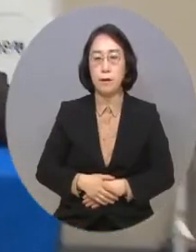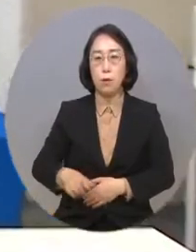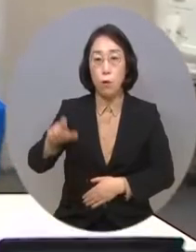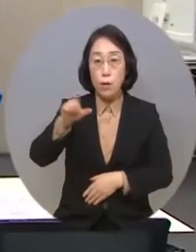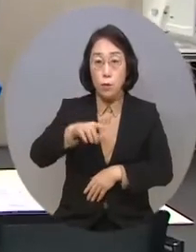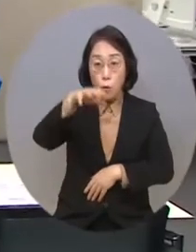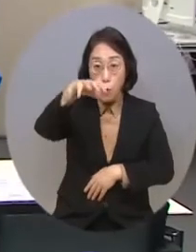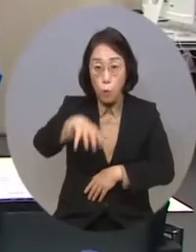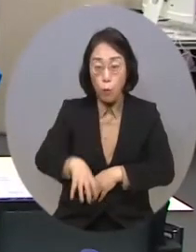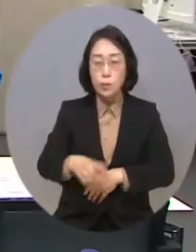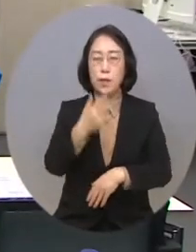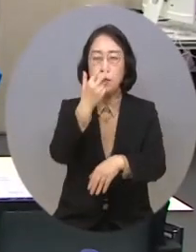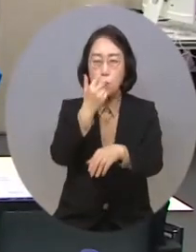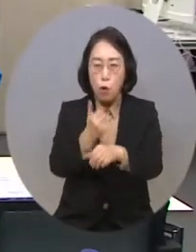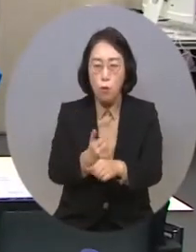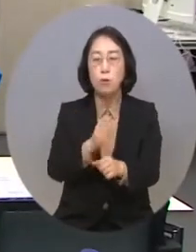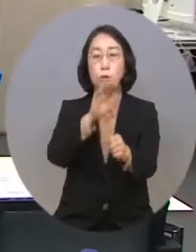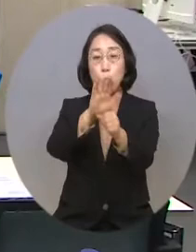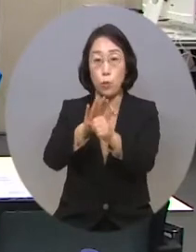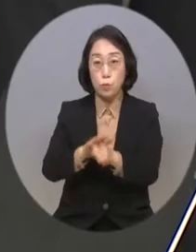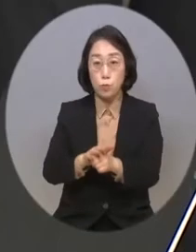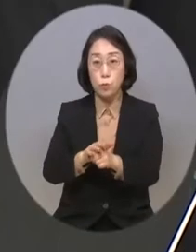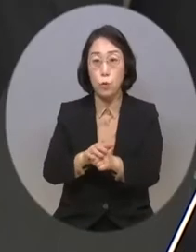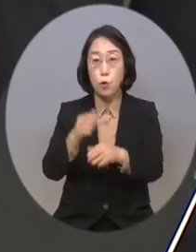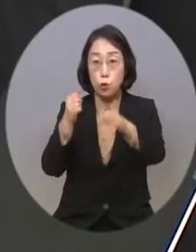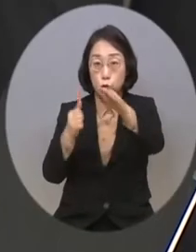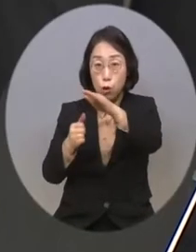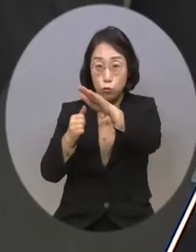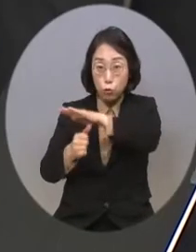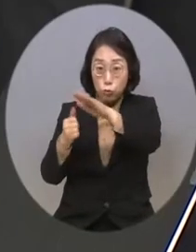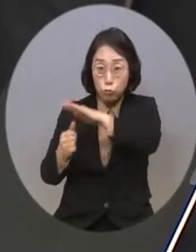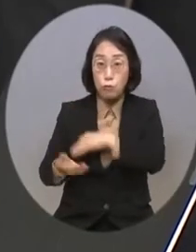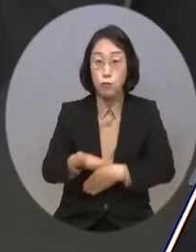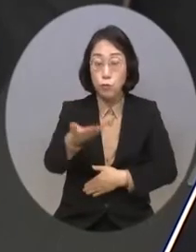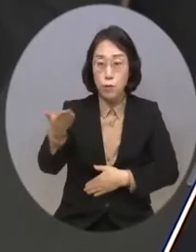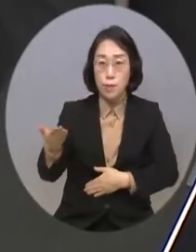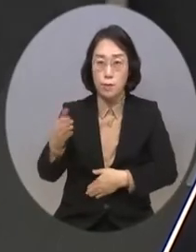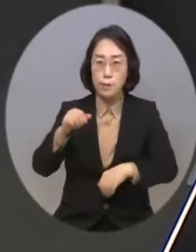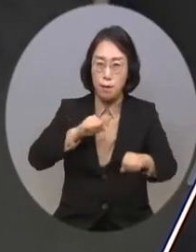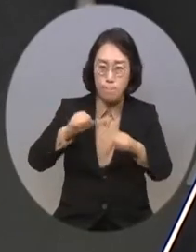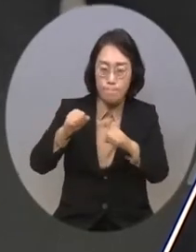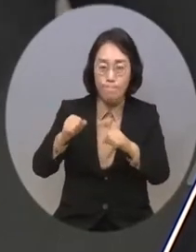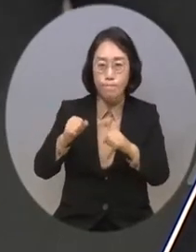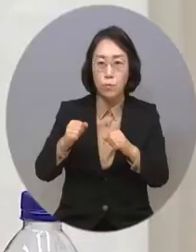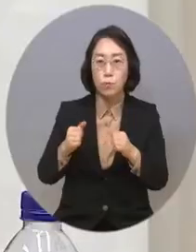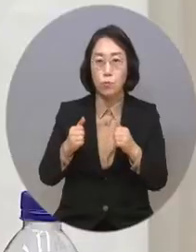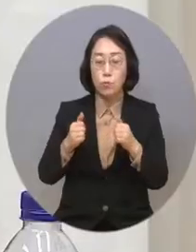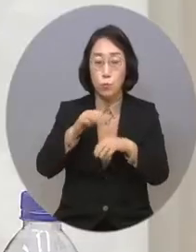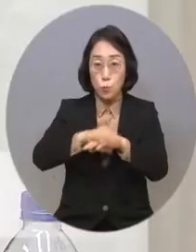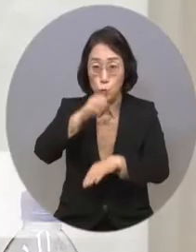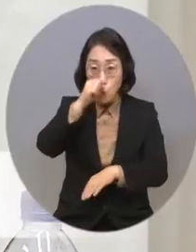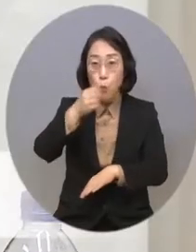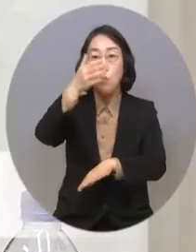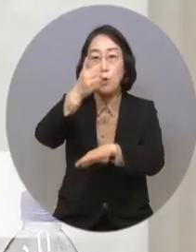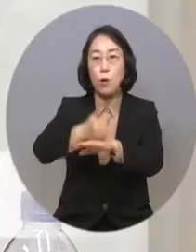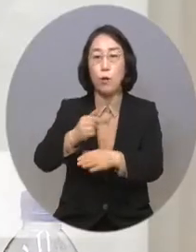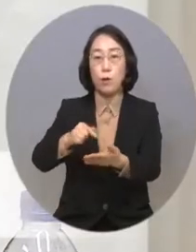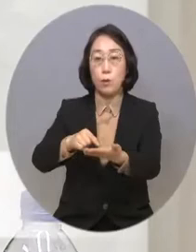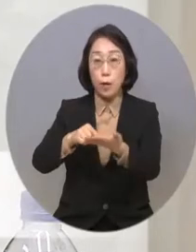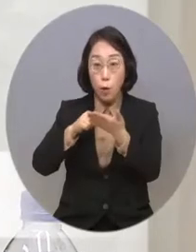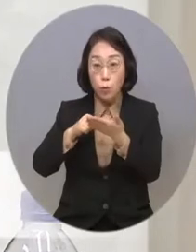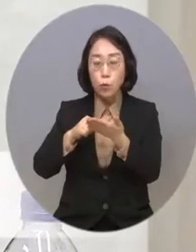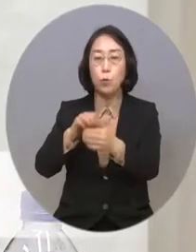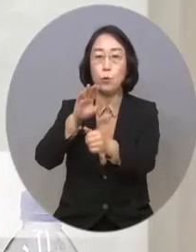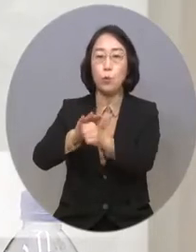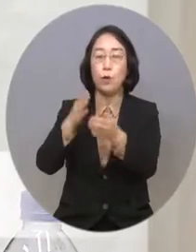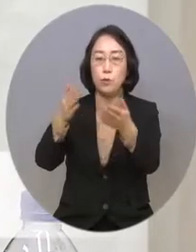현지 적응에 총력을 기울이는 한편 선수들이 최고의 기량을 선보일 수 있도록 지원할 방침입니다. 지난해와 올